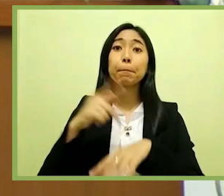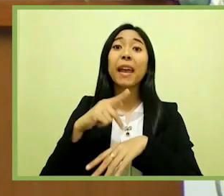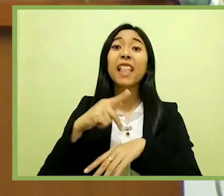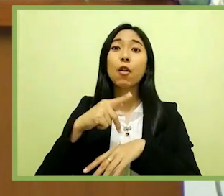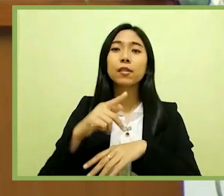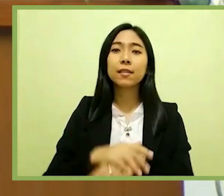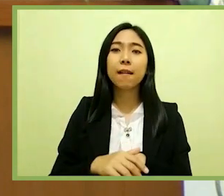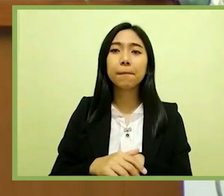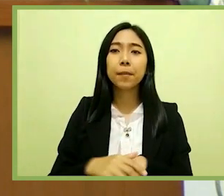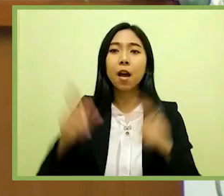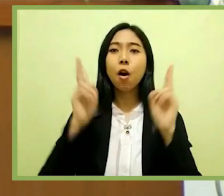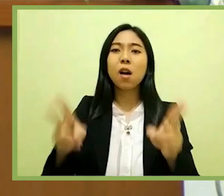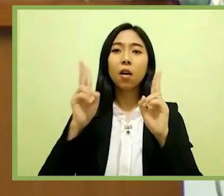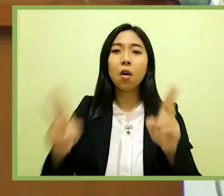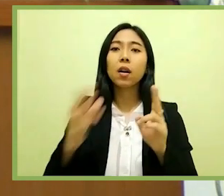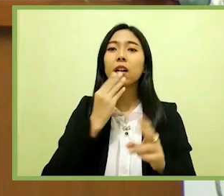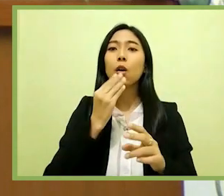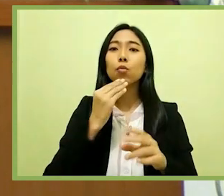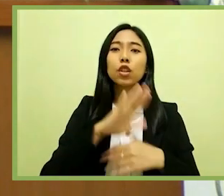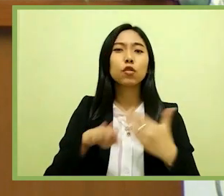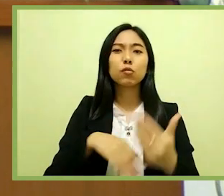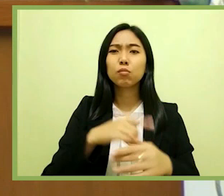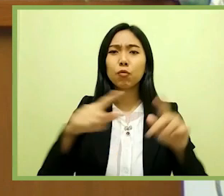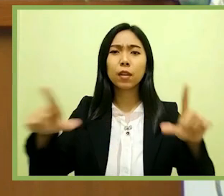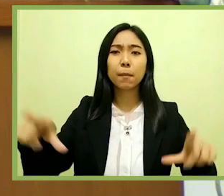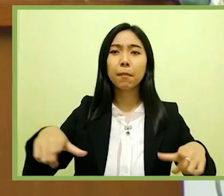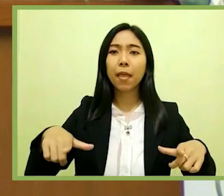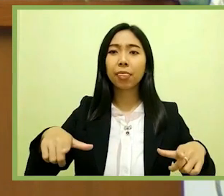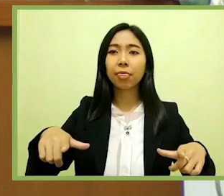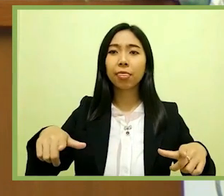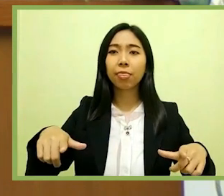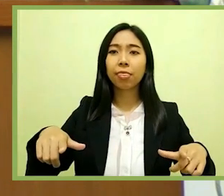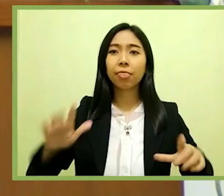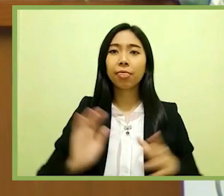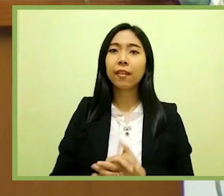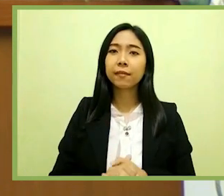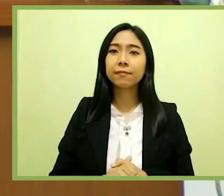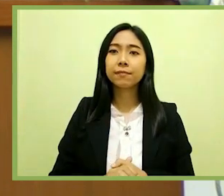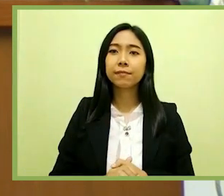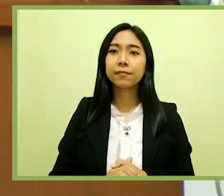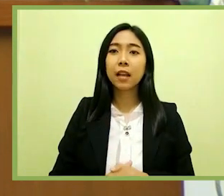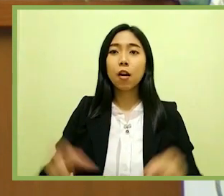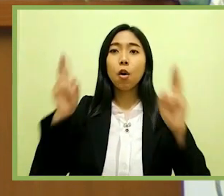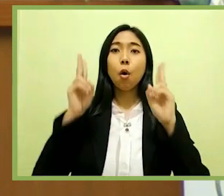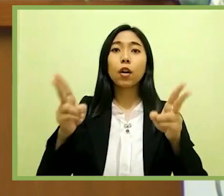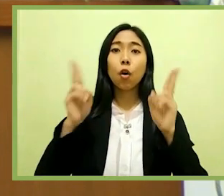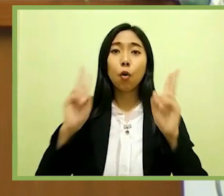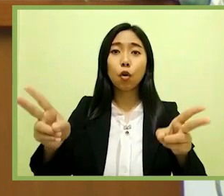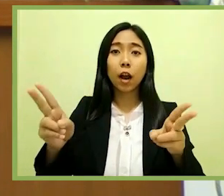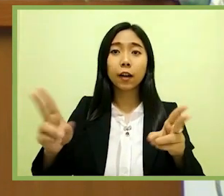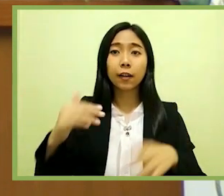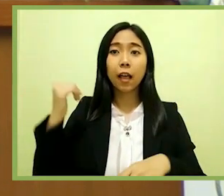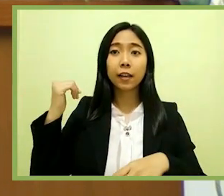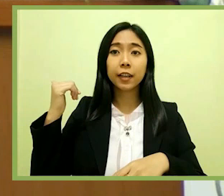orang-orang Yahudi dari berbagai tempat, termasuk juga kaum proselit, orang-orang yang sebetulnya